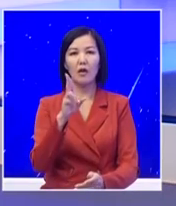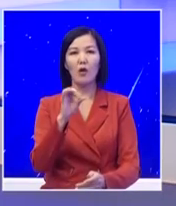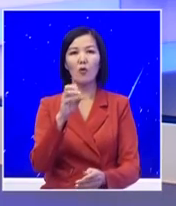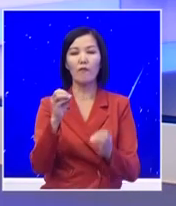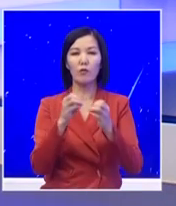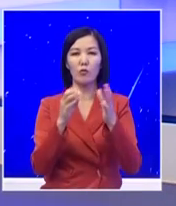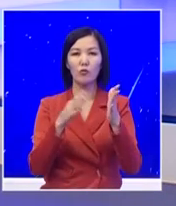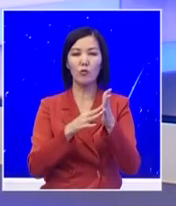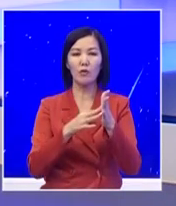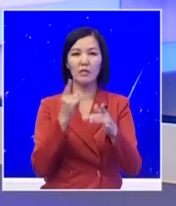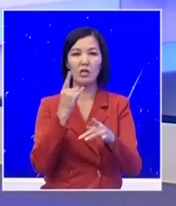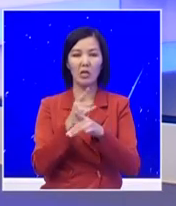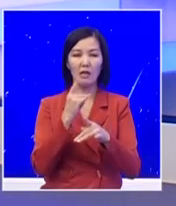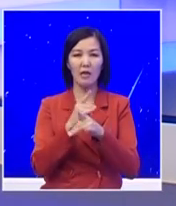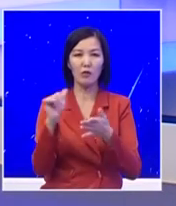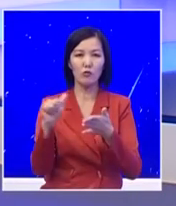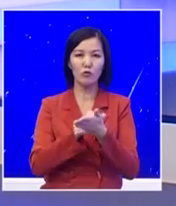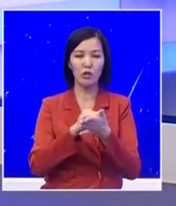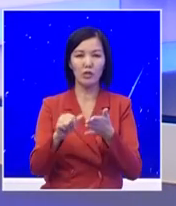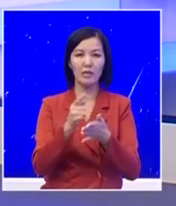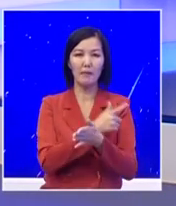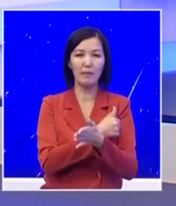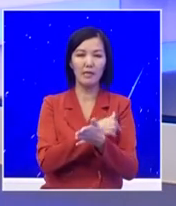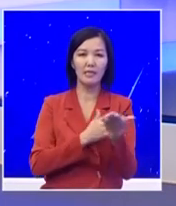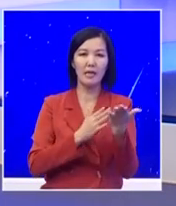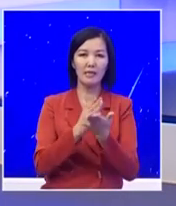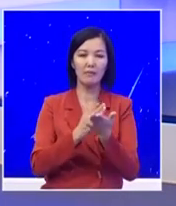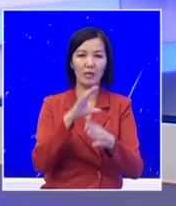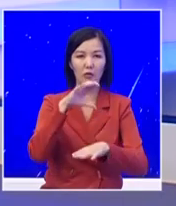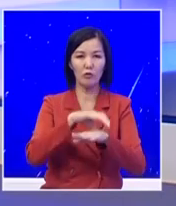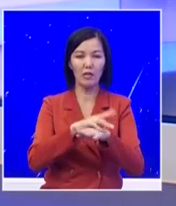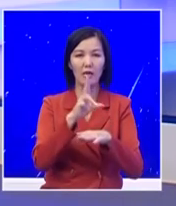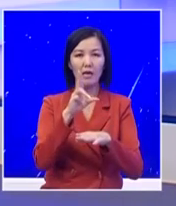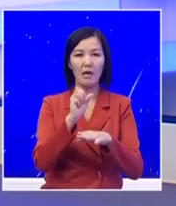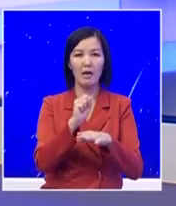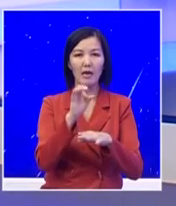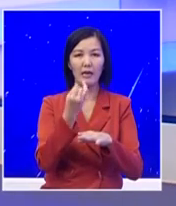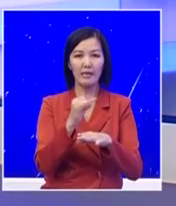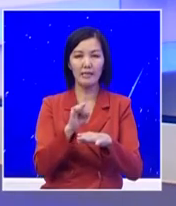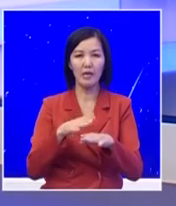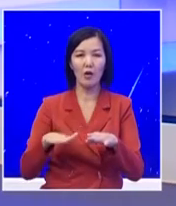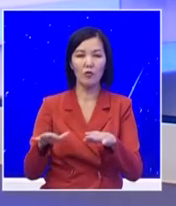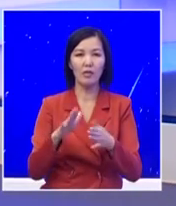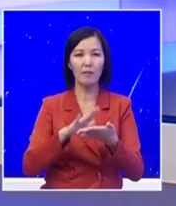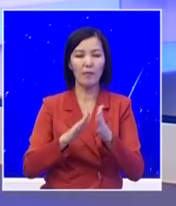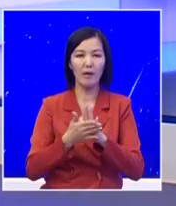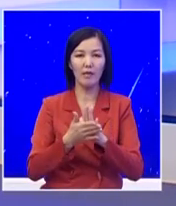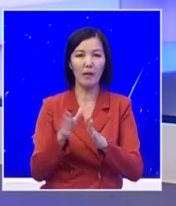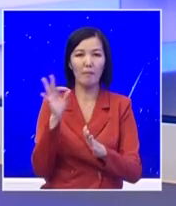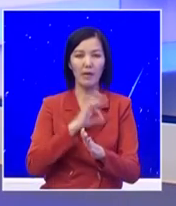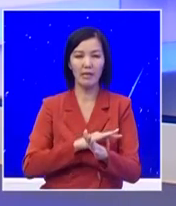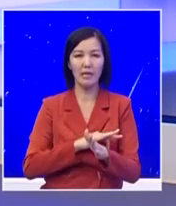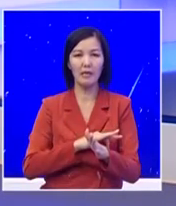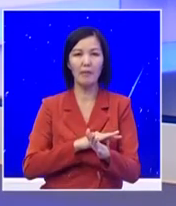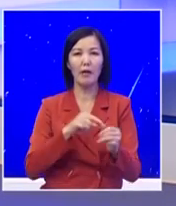19-ға қатысты жалған анықтама жасаған медицина қызметкер ұсталды. Қарасай ауданында маман эпидемиологиялық ахуалды пайдаланып, вирустың